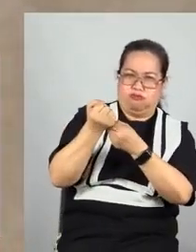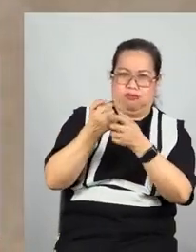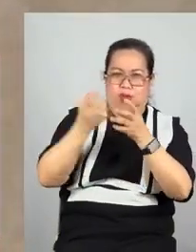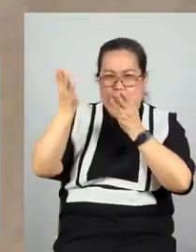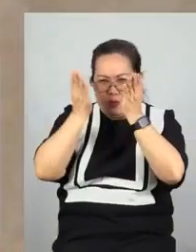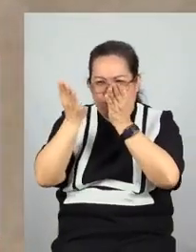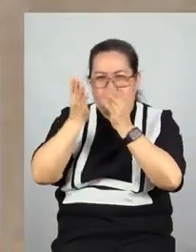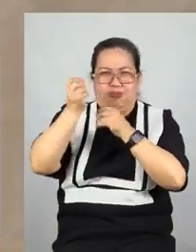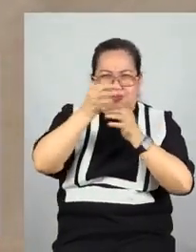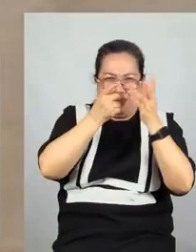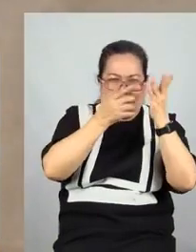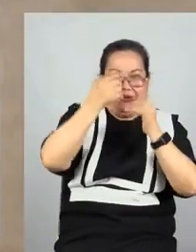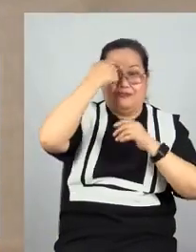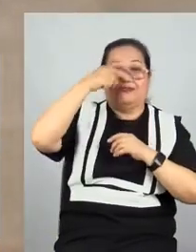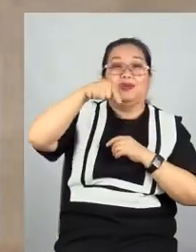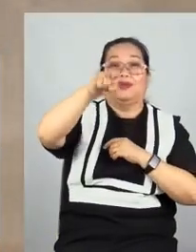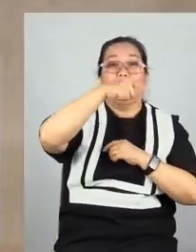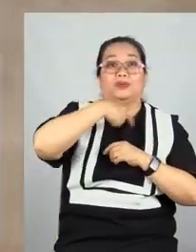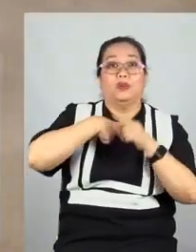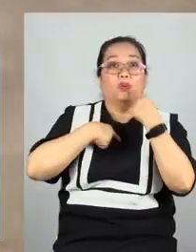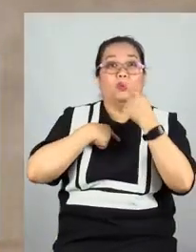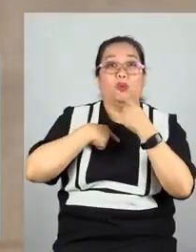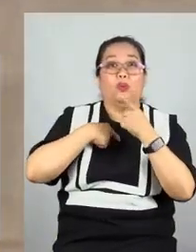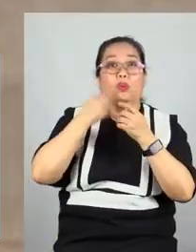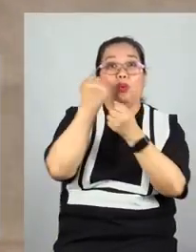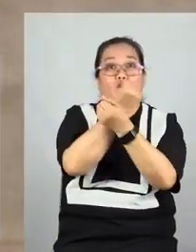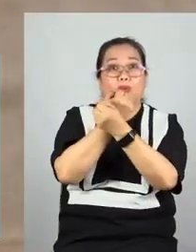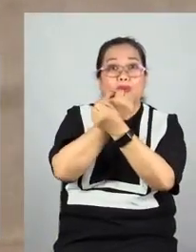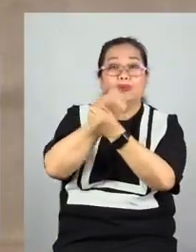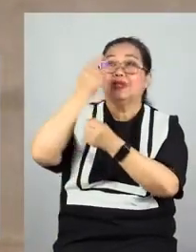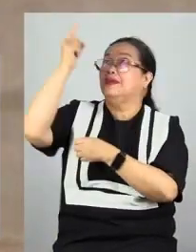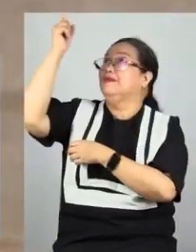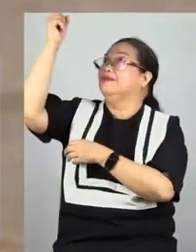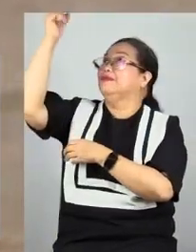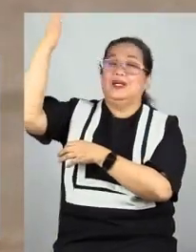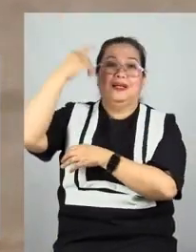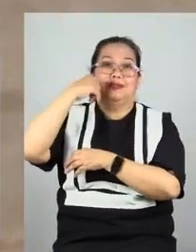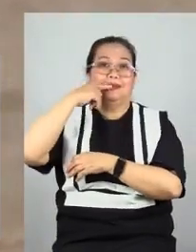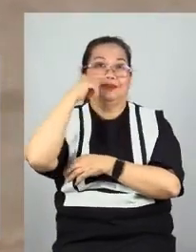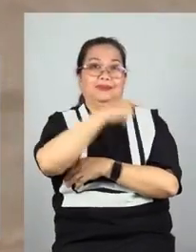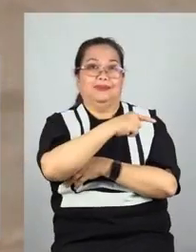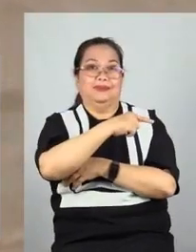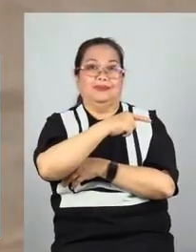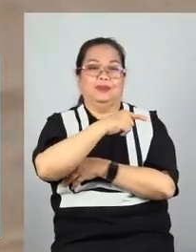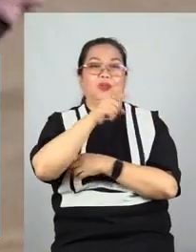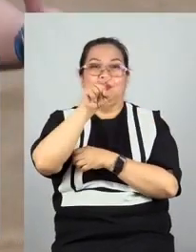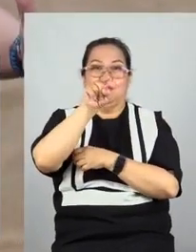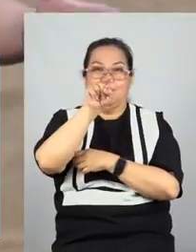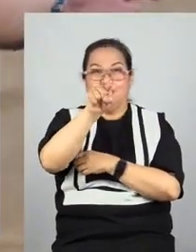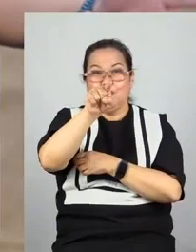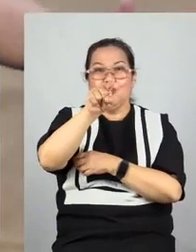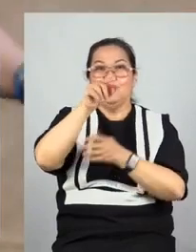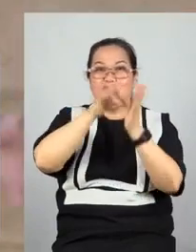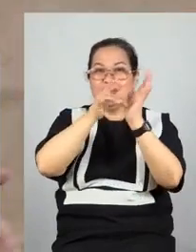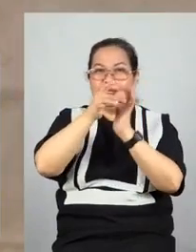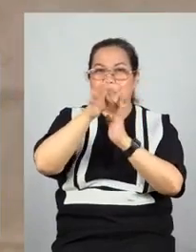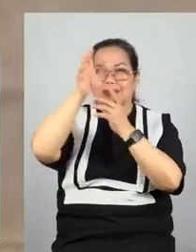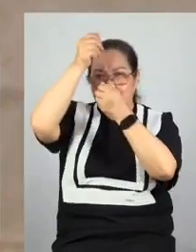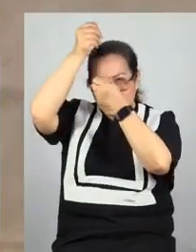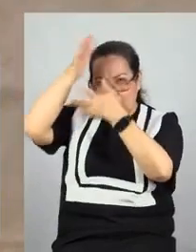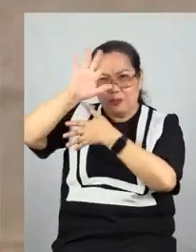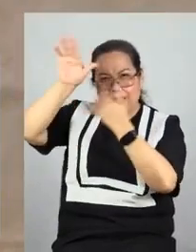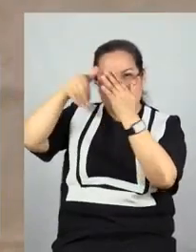atin. Slave nino, slave ng Ama, na sundin niya ang lahat ng kagustuhan at kalooban ng